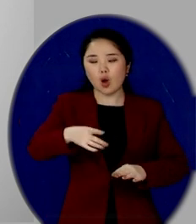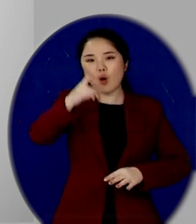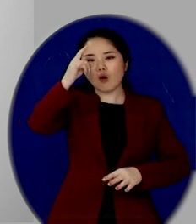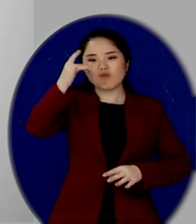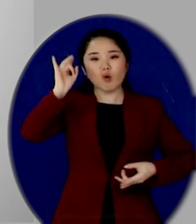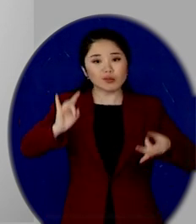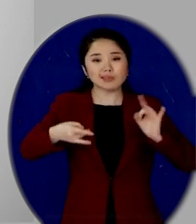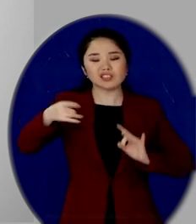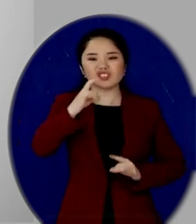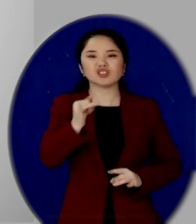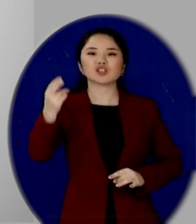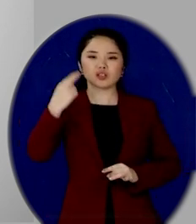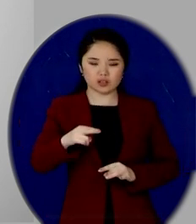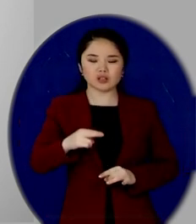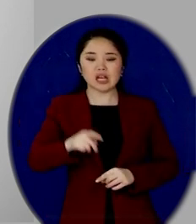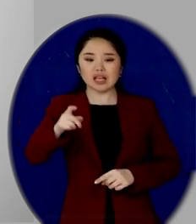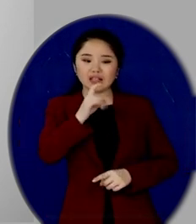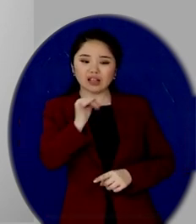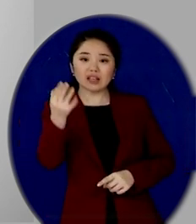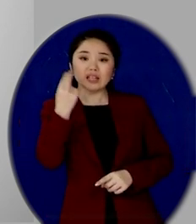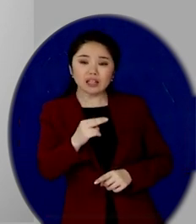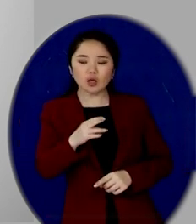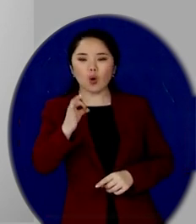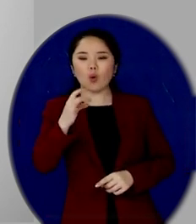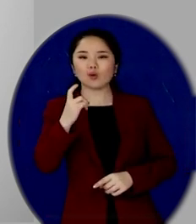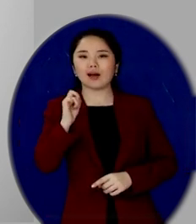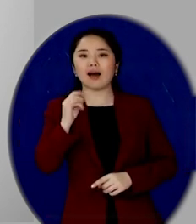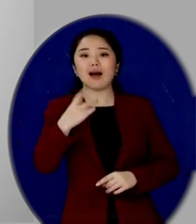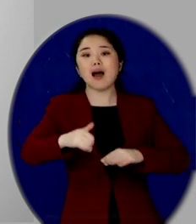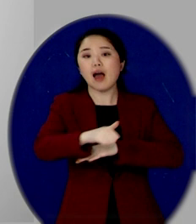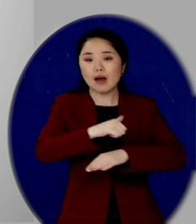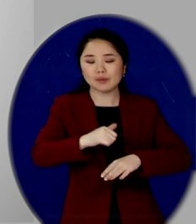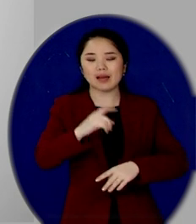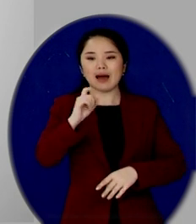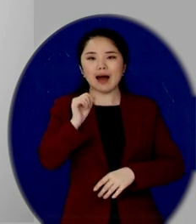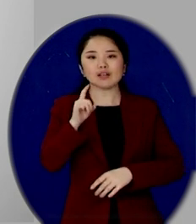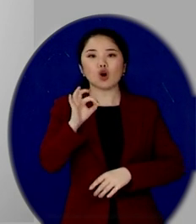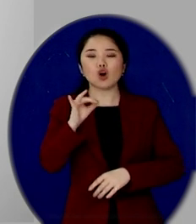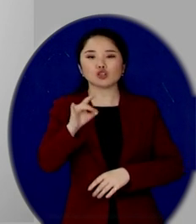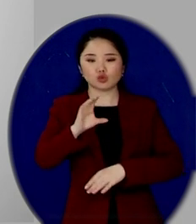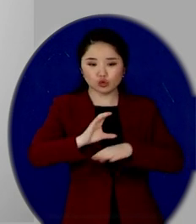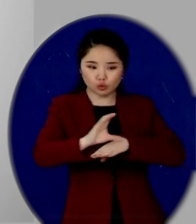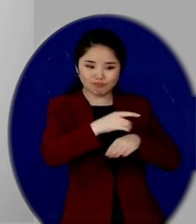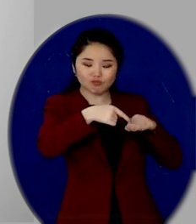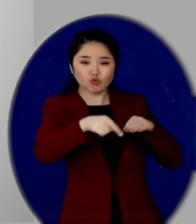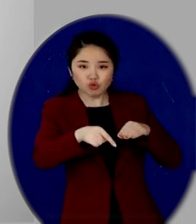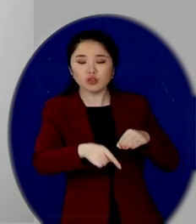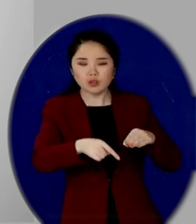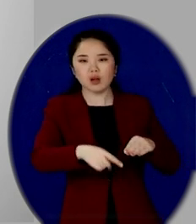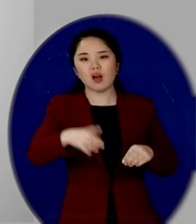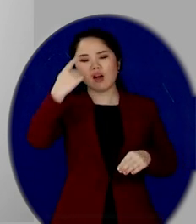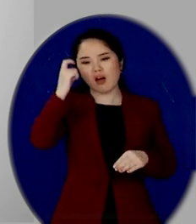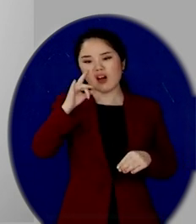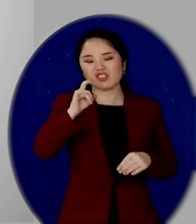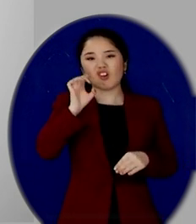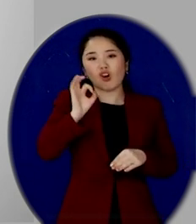шашны хийд юм. Тус хийд нь Өвөрхангай аймгийн Хар хорин сумын төвийн ойролцоо эртний